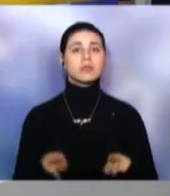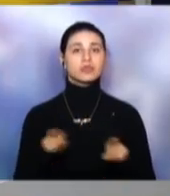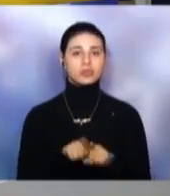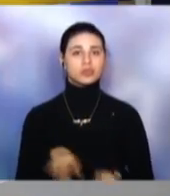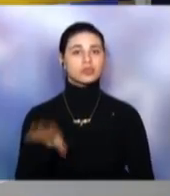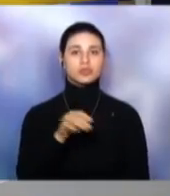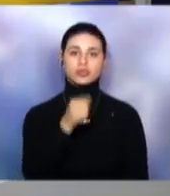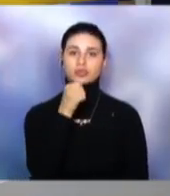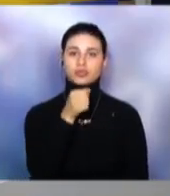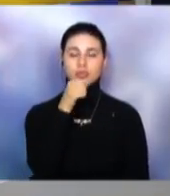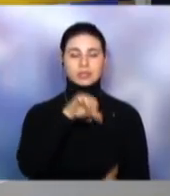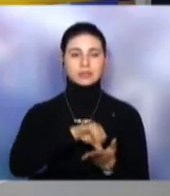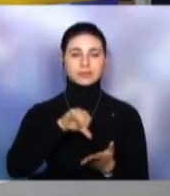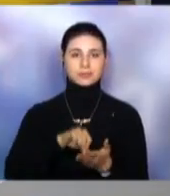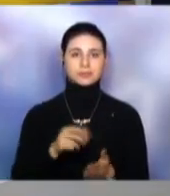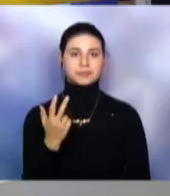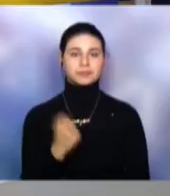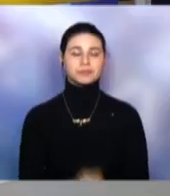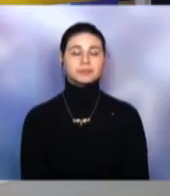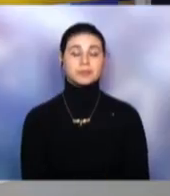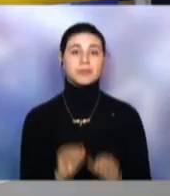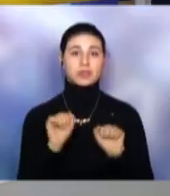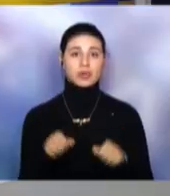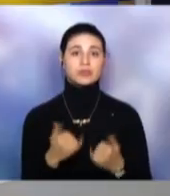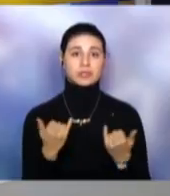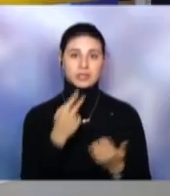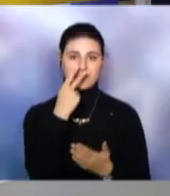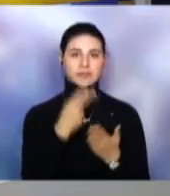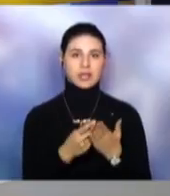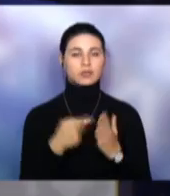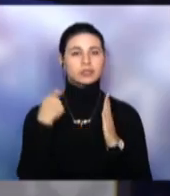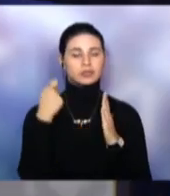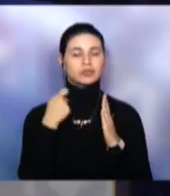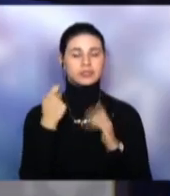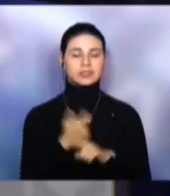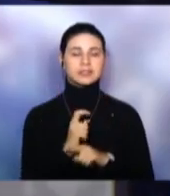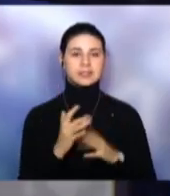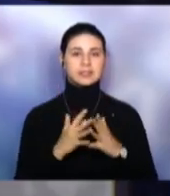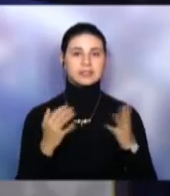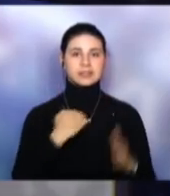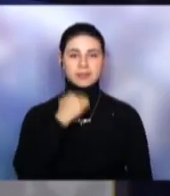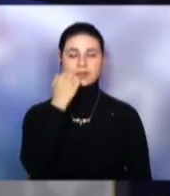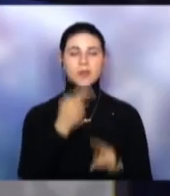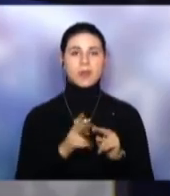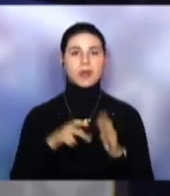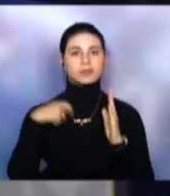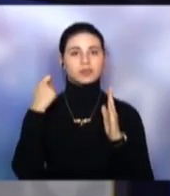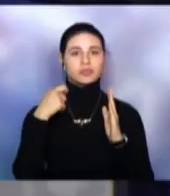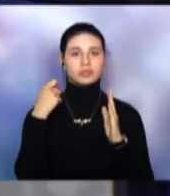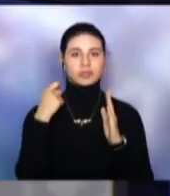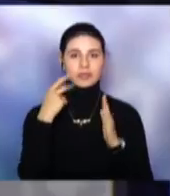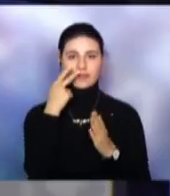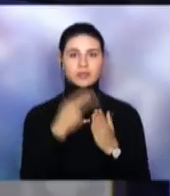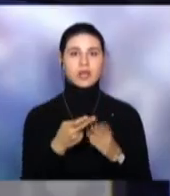მედიის წარმომადგენლებსაც. და შეგვიძლია პრინციპში ვნახოთ სიუჟეტი. ძალიან დიდი მადლობა ამ მასალისთვის. ნახოთ